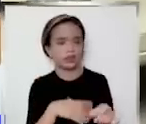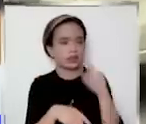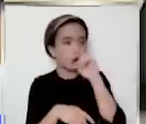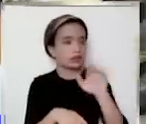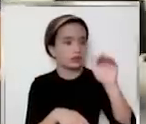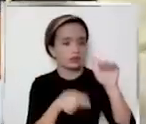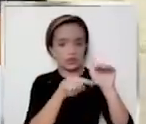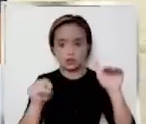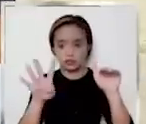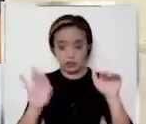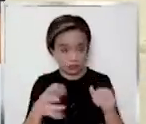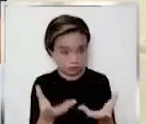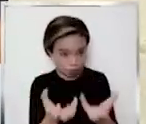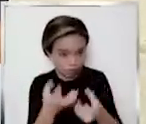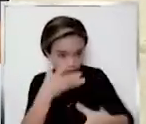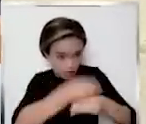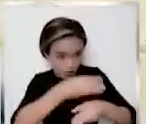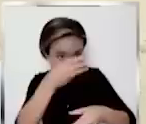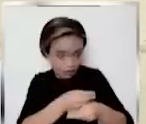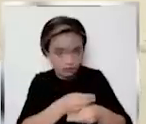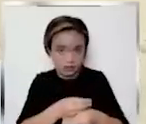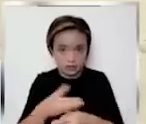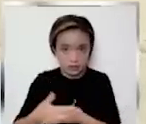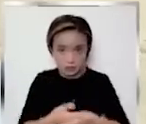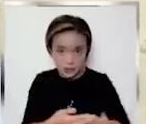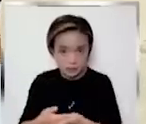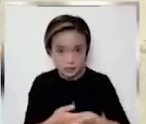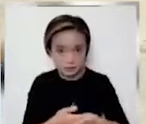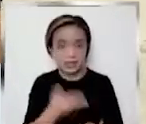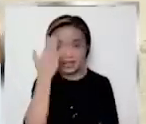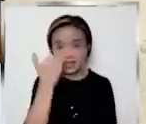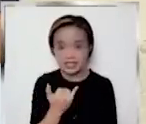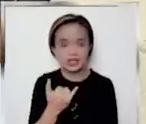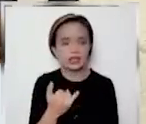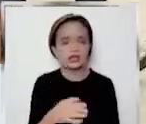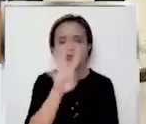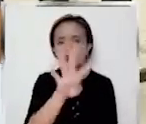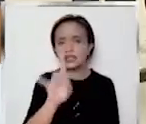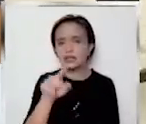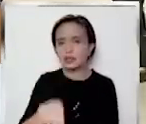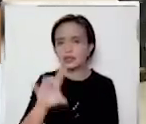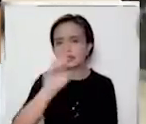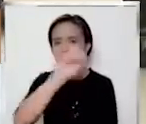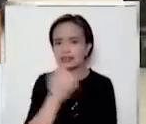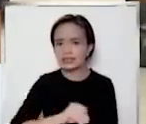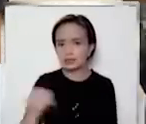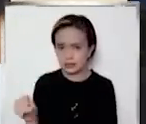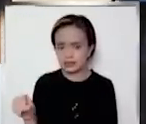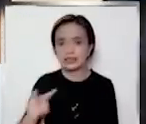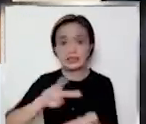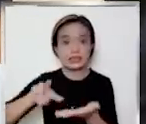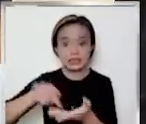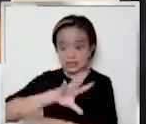gusto pa nilang dagdagan ang bilang ng kanilang mga anak. Halos kalahati o 48.8% sa mga napabilang sa survey